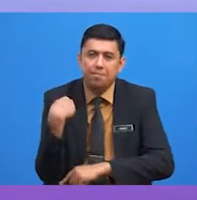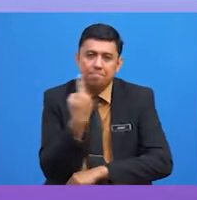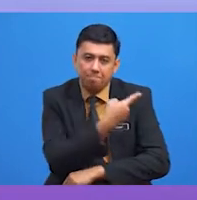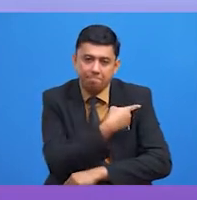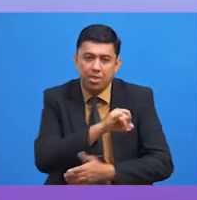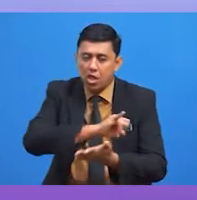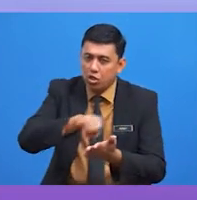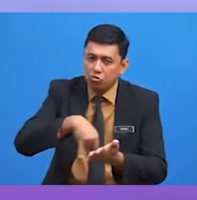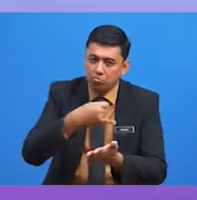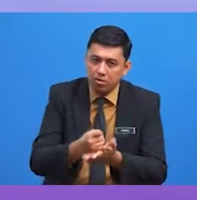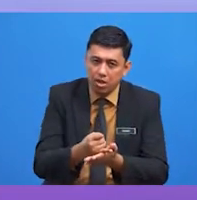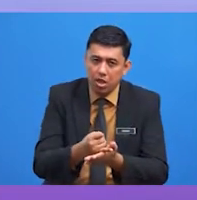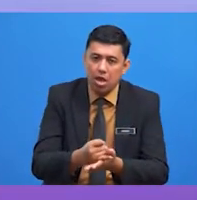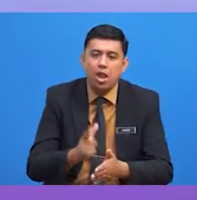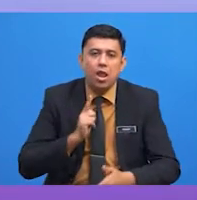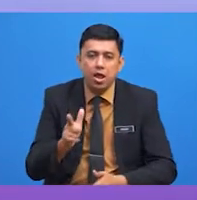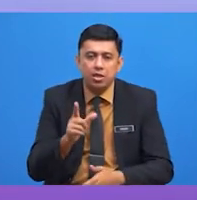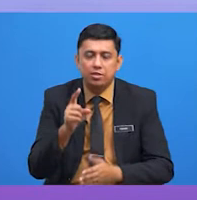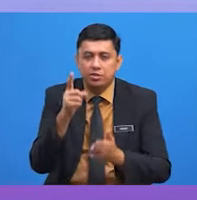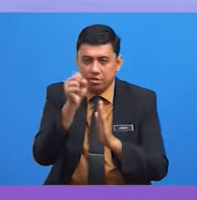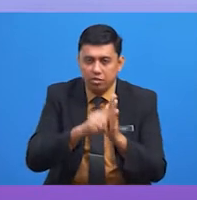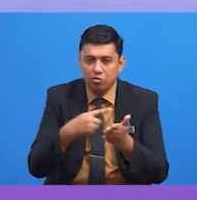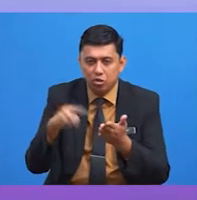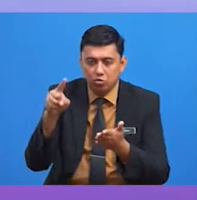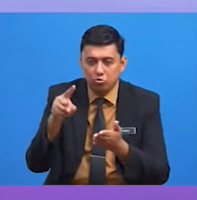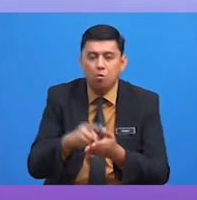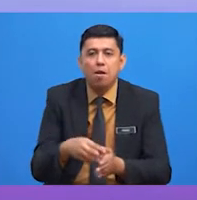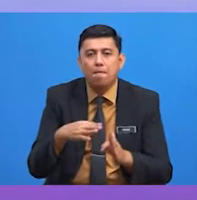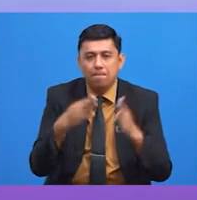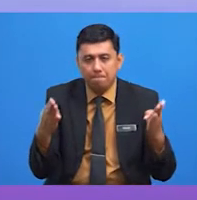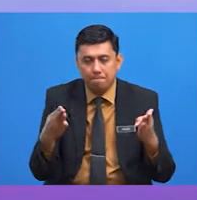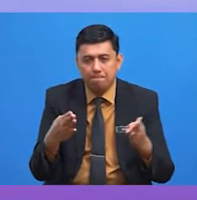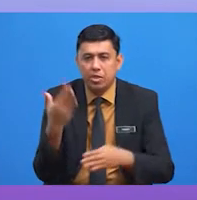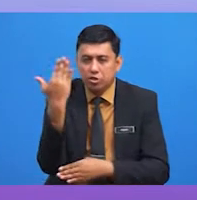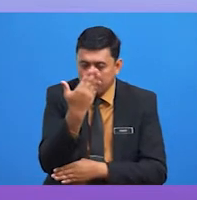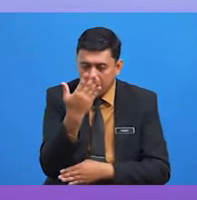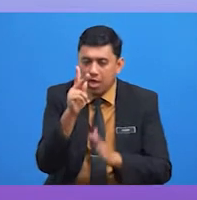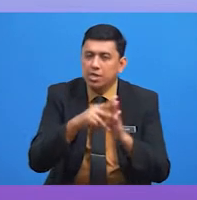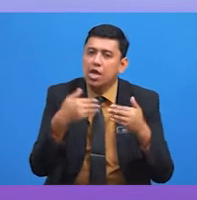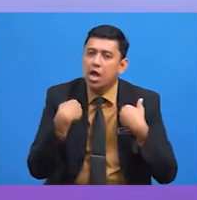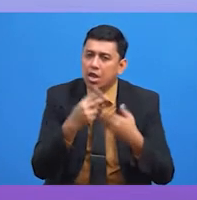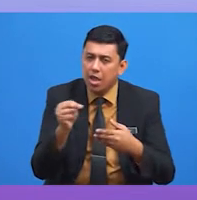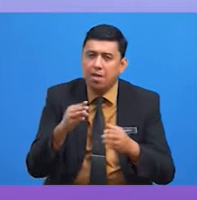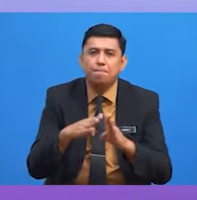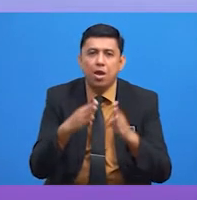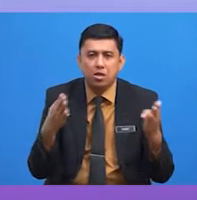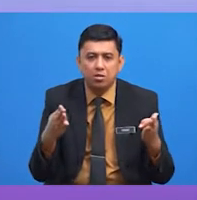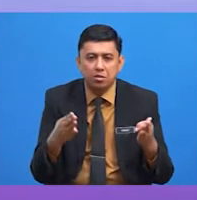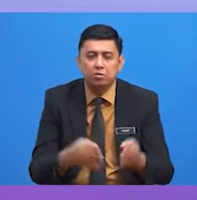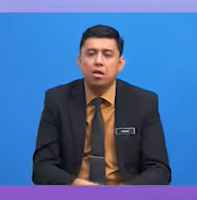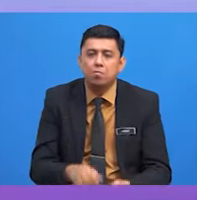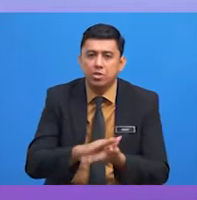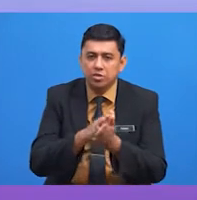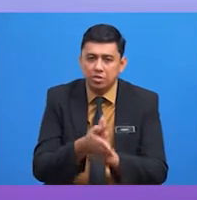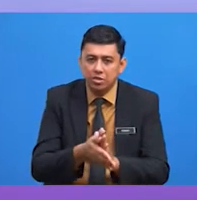Jumlah laras sesuatu bahasa mencerminkan keadaan bahasa itu menjadi ukuran